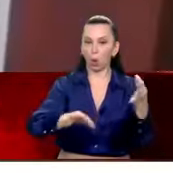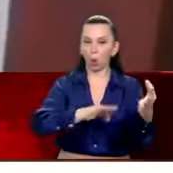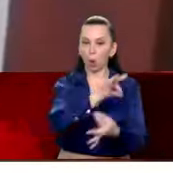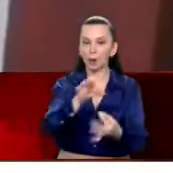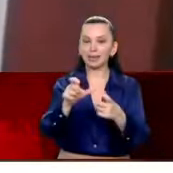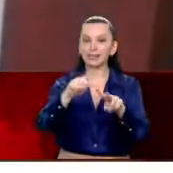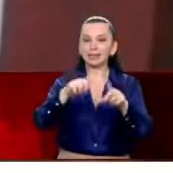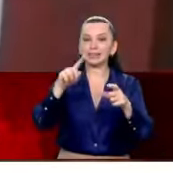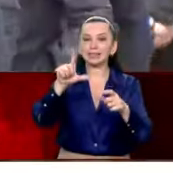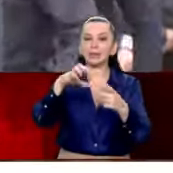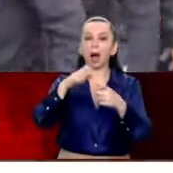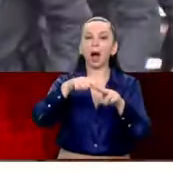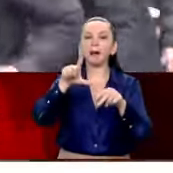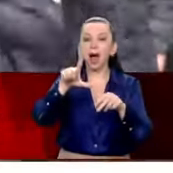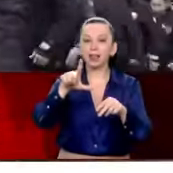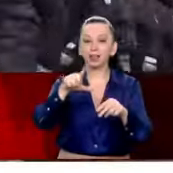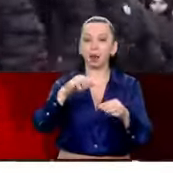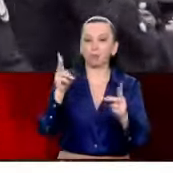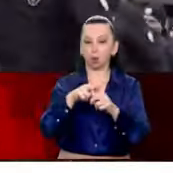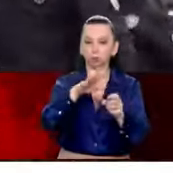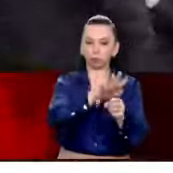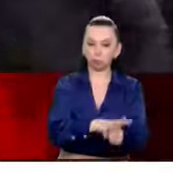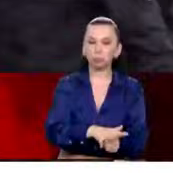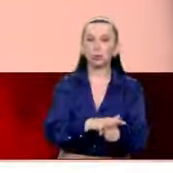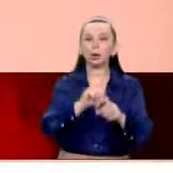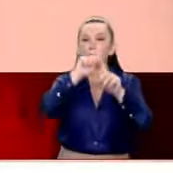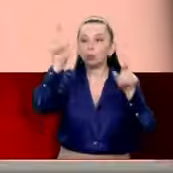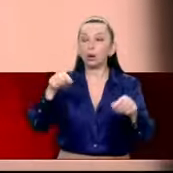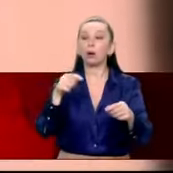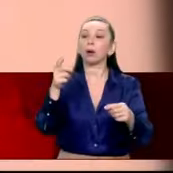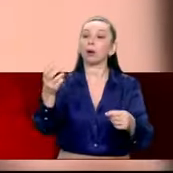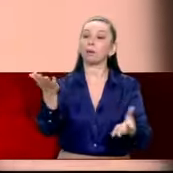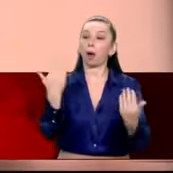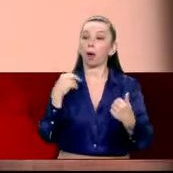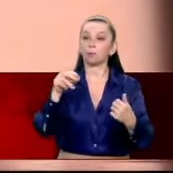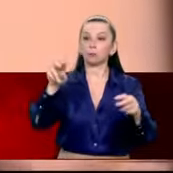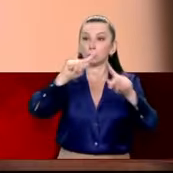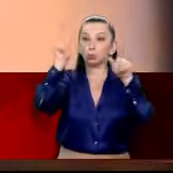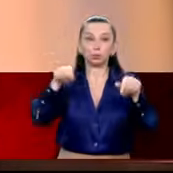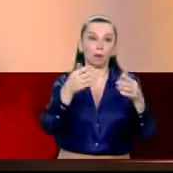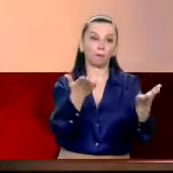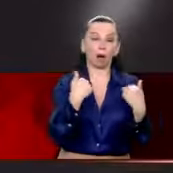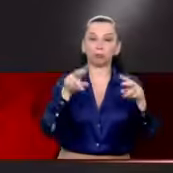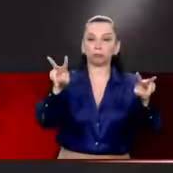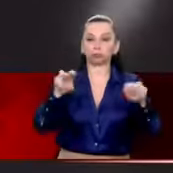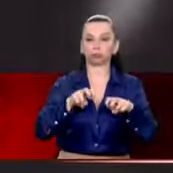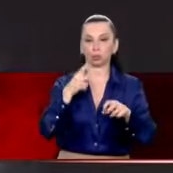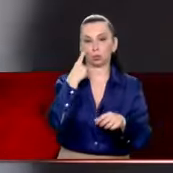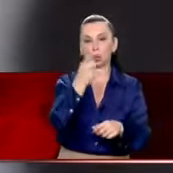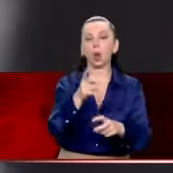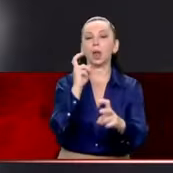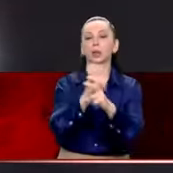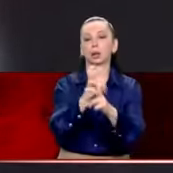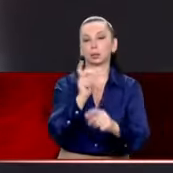Çetesi mekanları zorla devralıyordu. Sezai Gülmez de Beyoğlu'ndaki iş yerinden vazgeçmeyince hedef oldu. Aileye